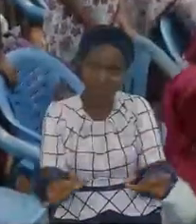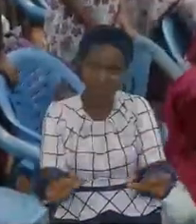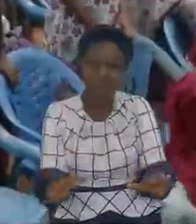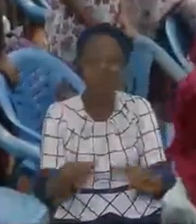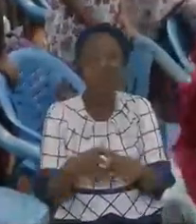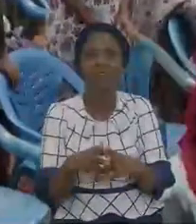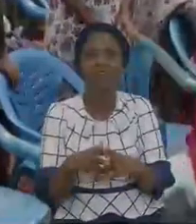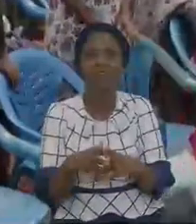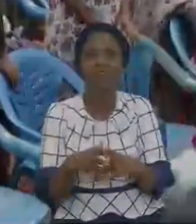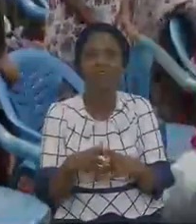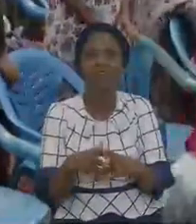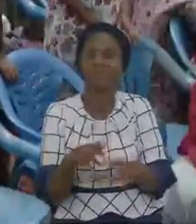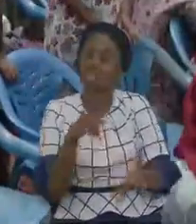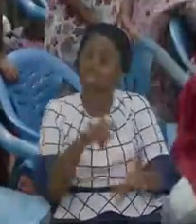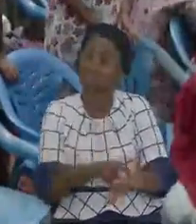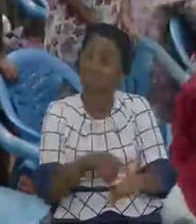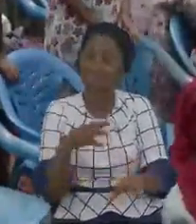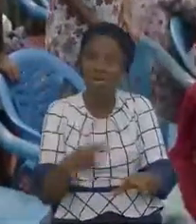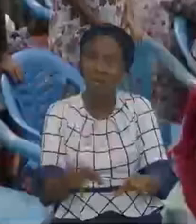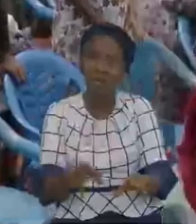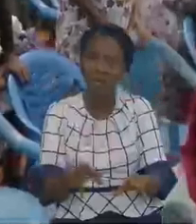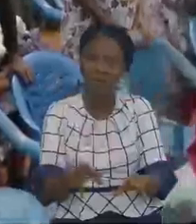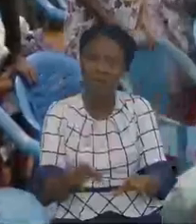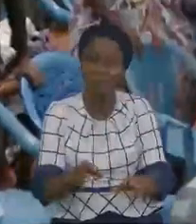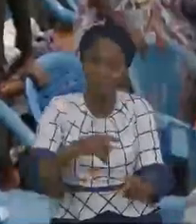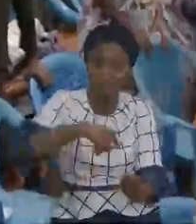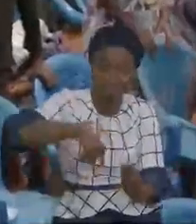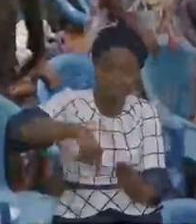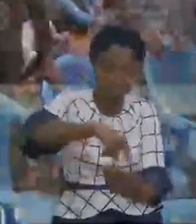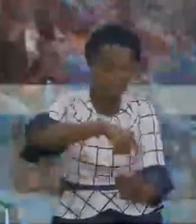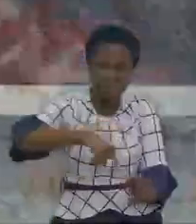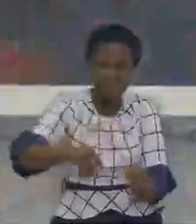Le moment où je tourne en rond, c'est terminé.